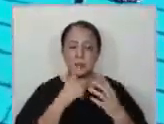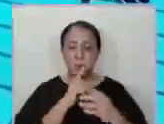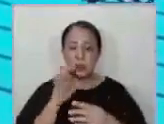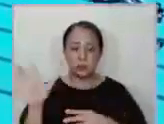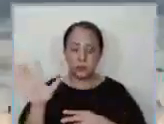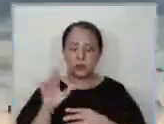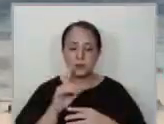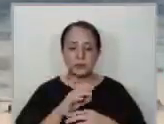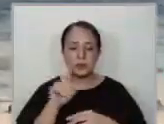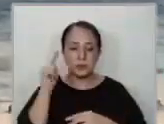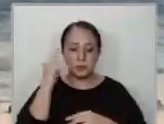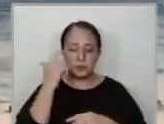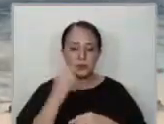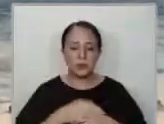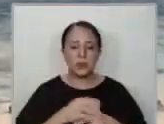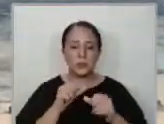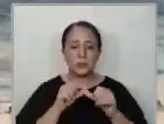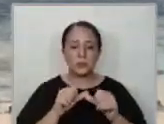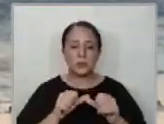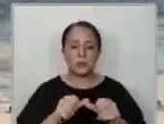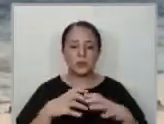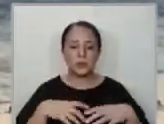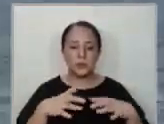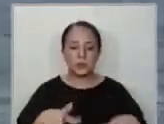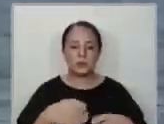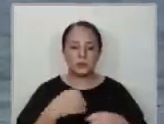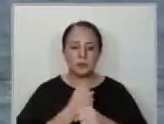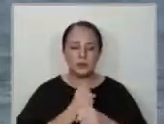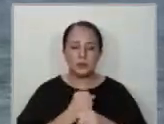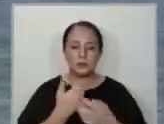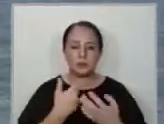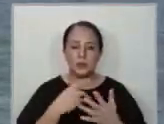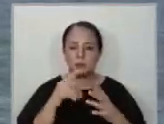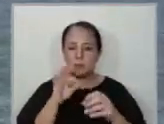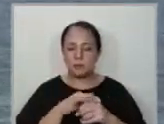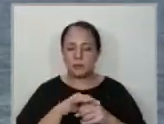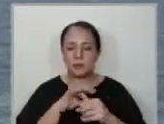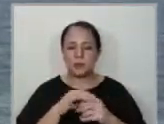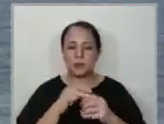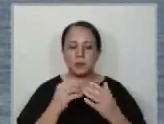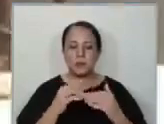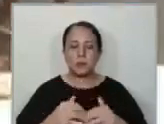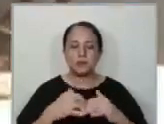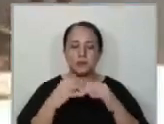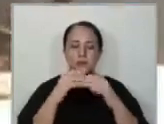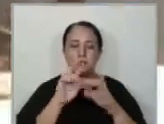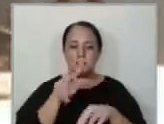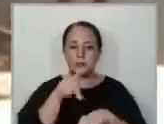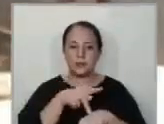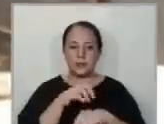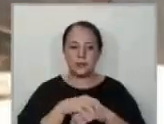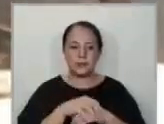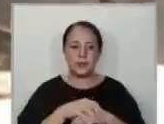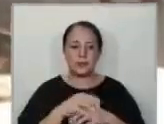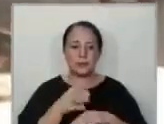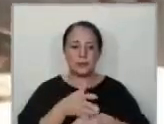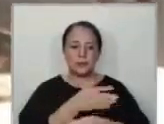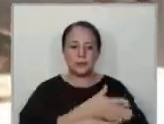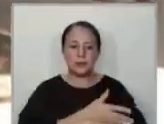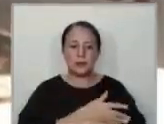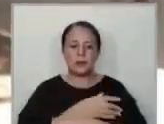pamahalaan na mananatili itong committed sa paggawa ng mga inisyatibo patungo sa mas maunlad na Pilipinas at ikabubuti